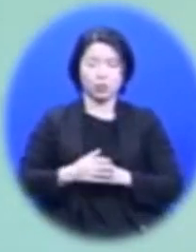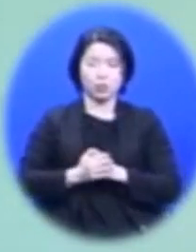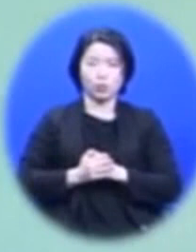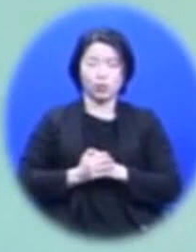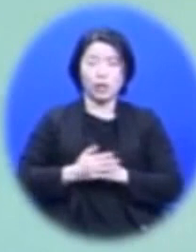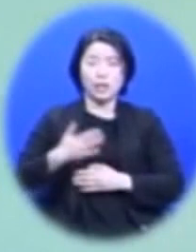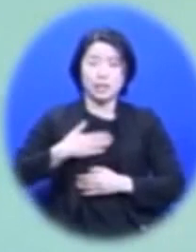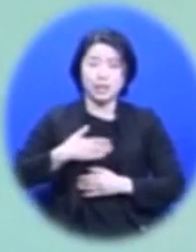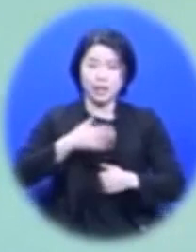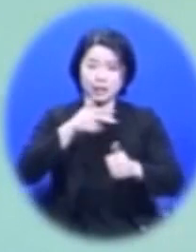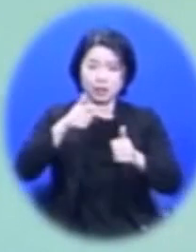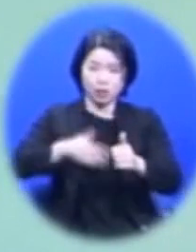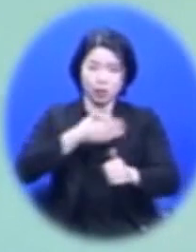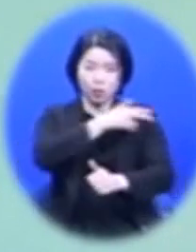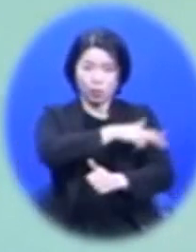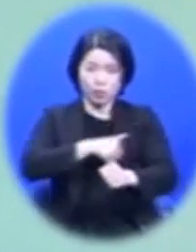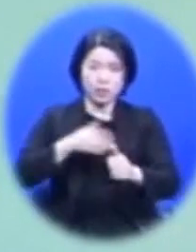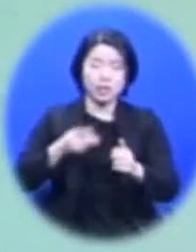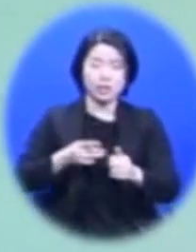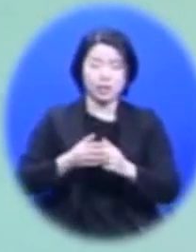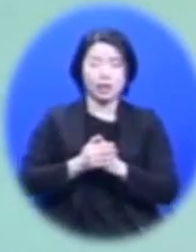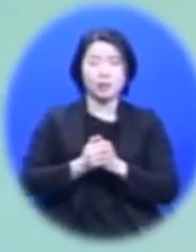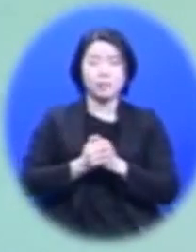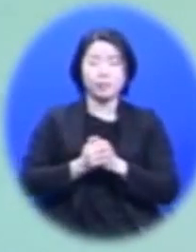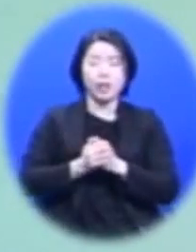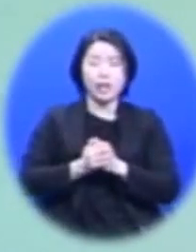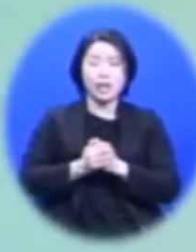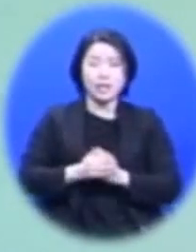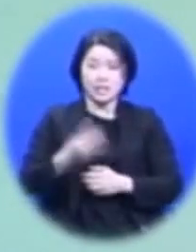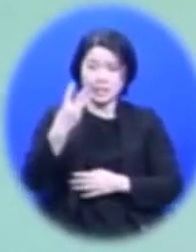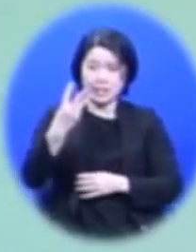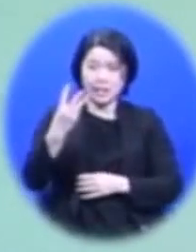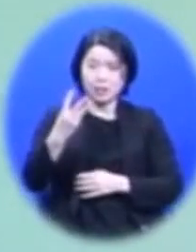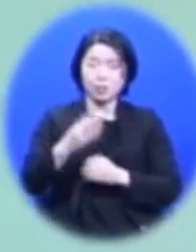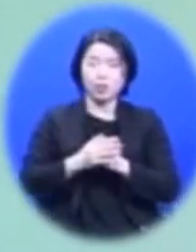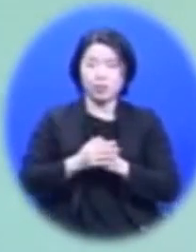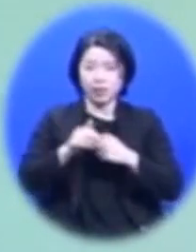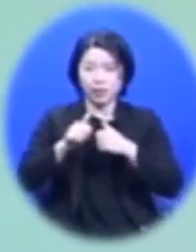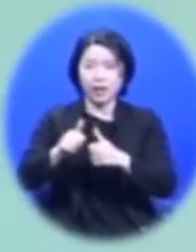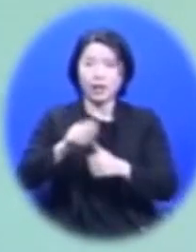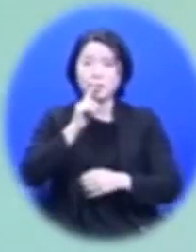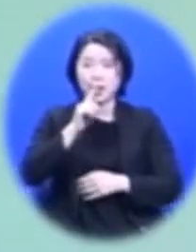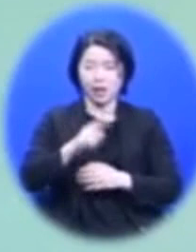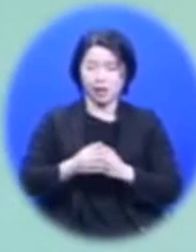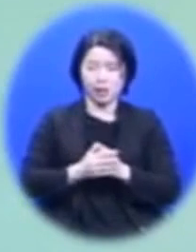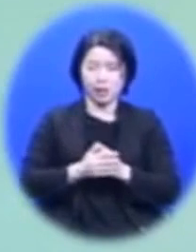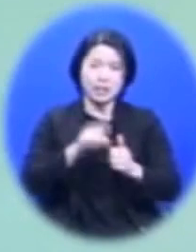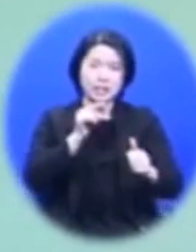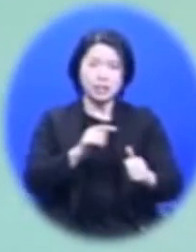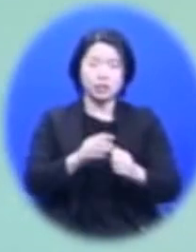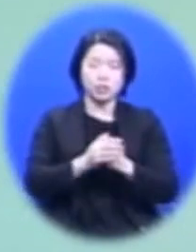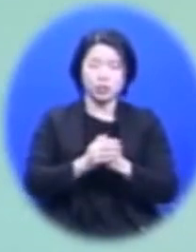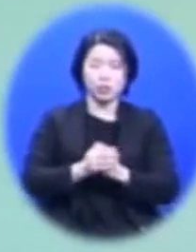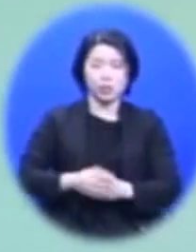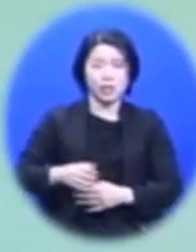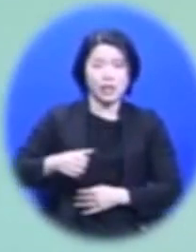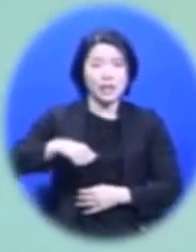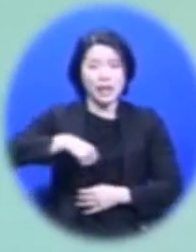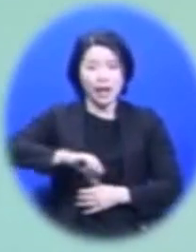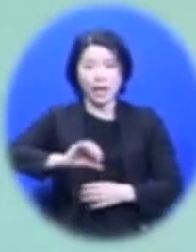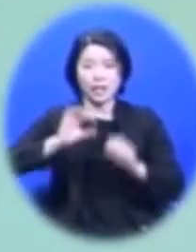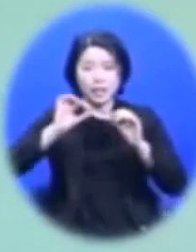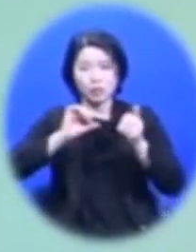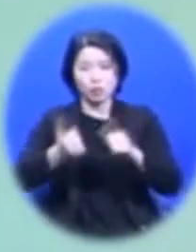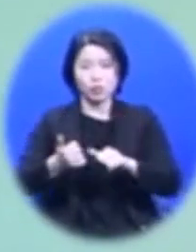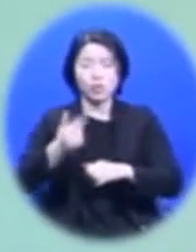제가 그 권사님께 세 마디 따라 하시라고 그랬습니다. 자식 죽인 어미